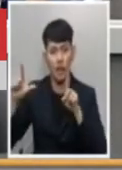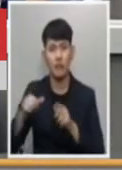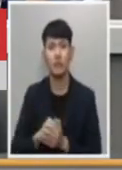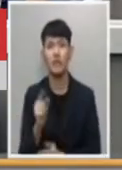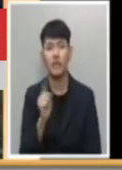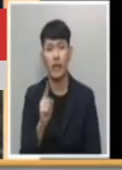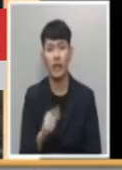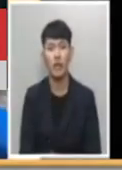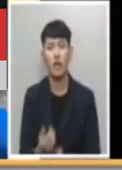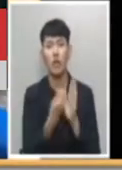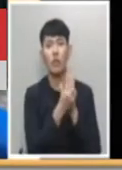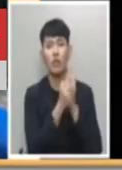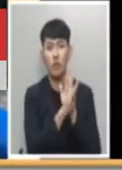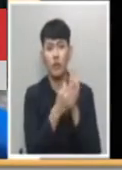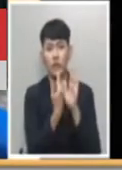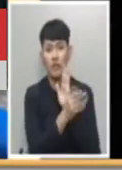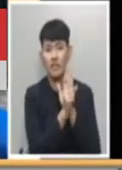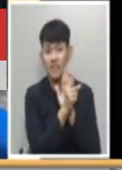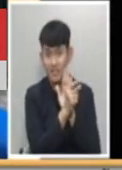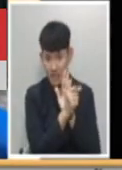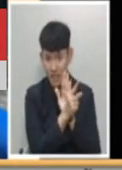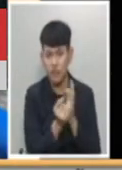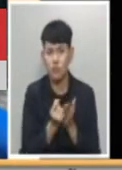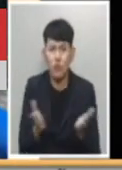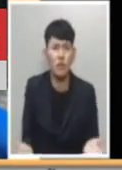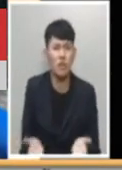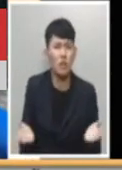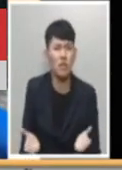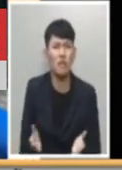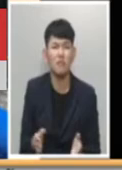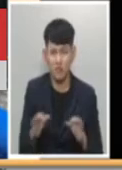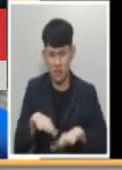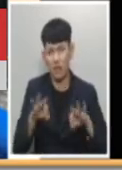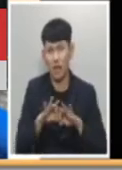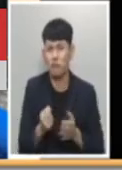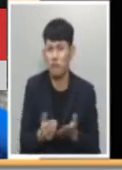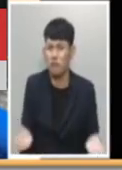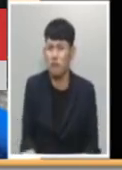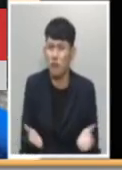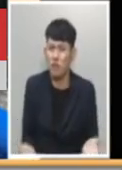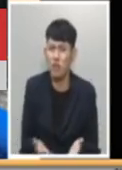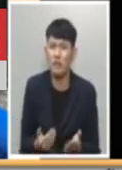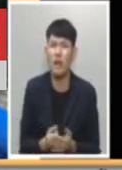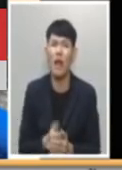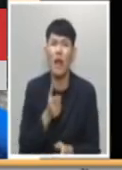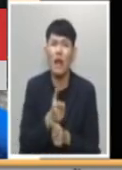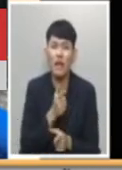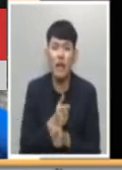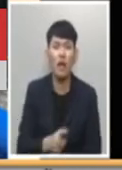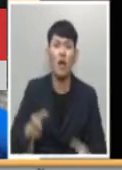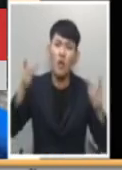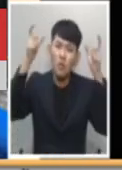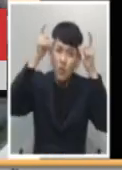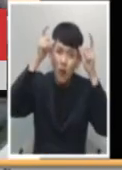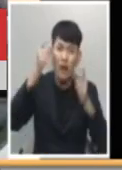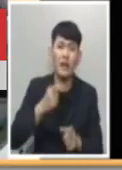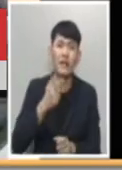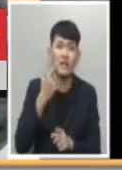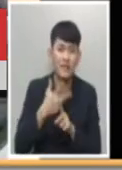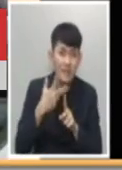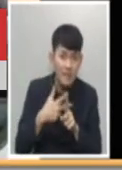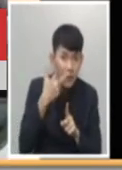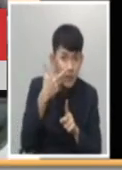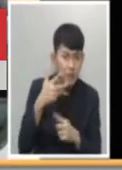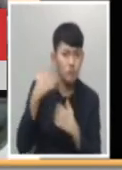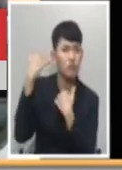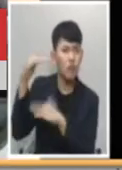วัวมากที่สุดในประเทศไทยครับส่งเสริมให้น้องเราเลี้ยงวัวครับเลี้ยงวัวขุน3เดือนครับเลี้ยง3เดือนแล้วก็ขายกำไรตัว